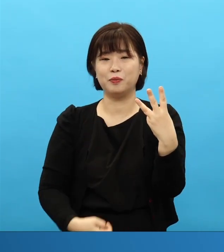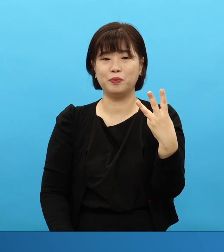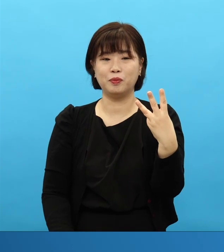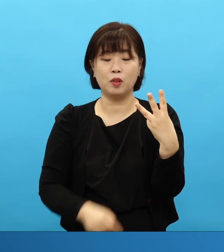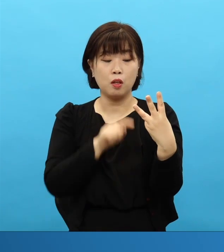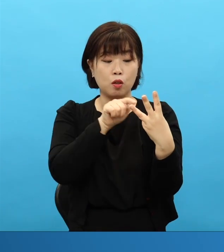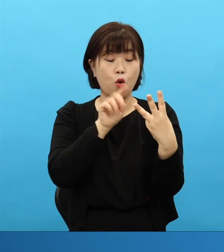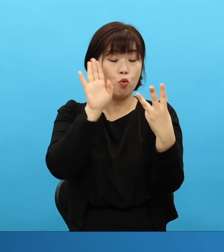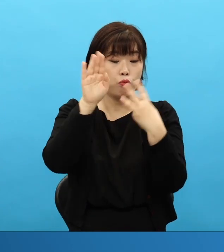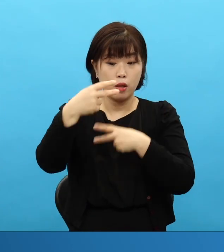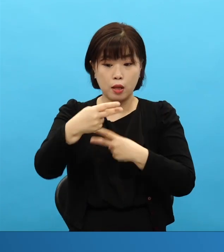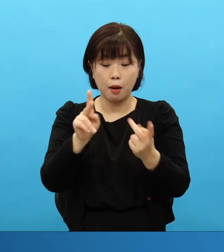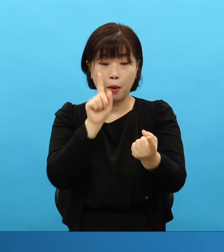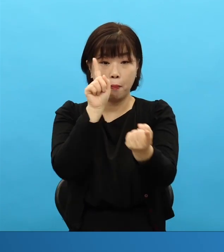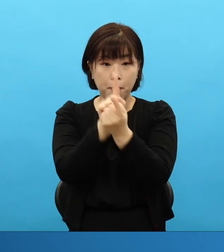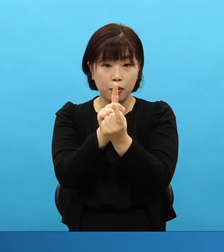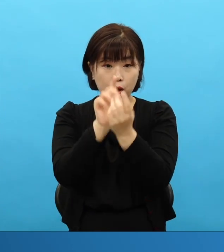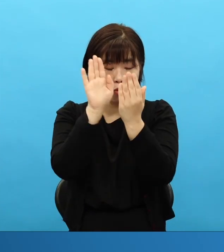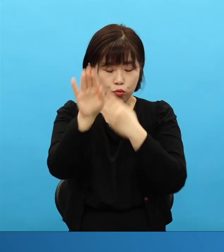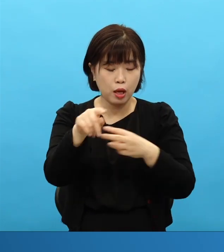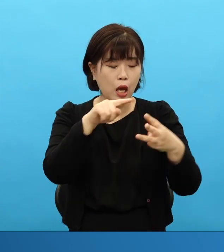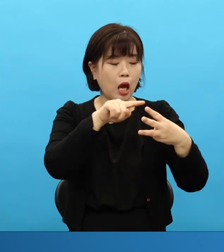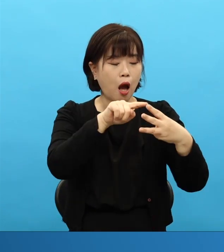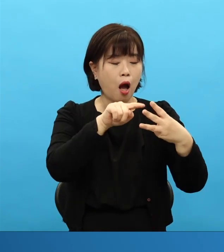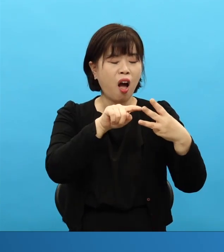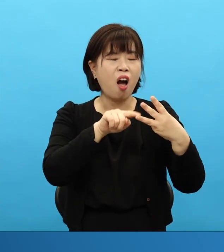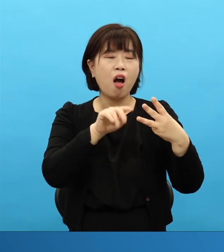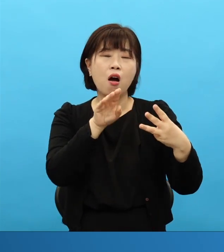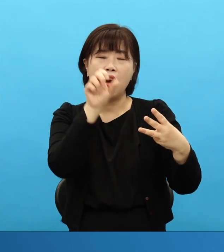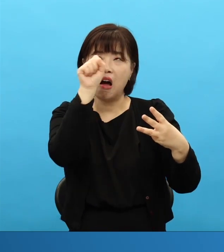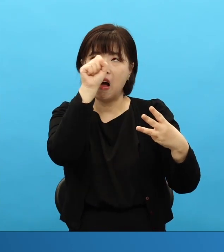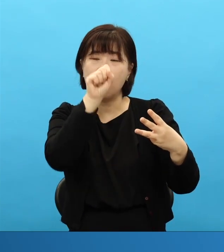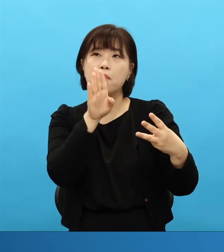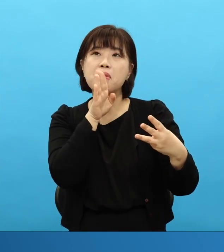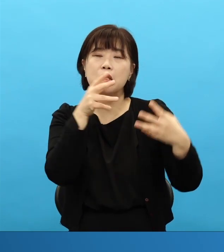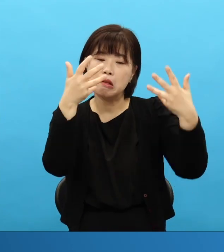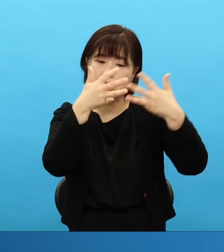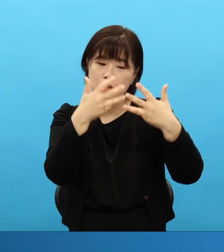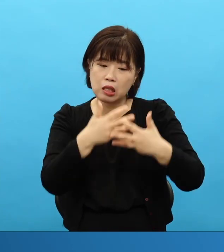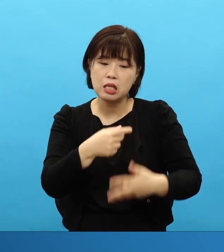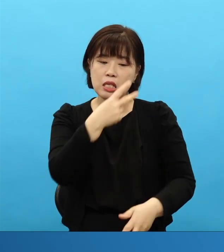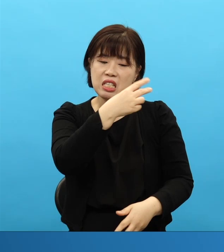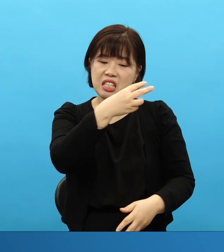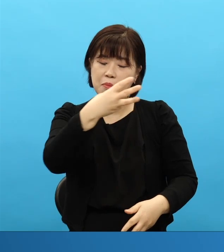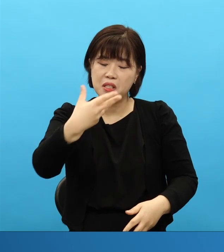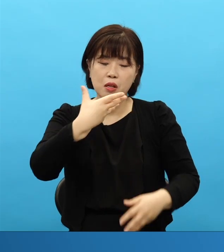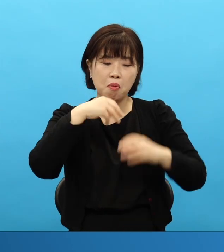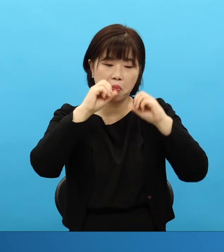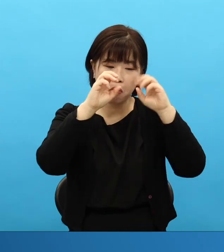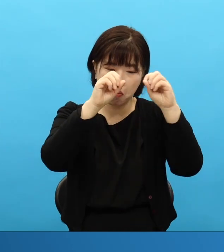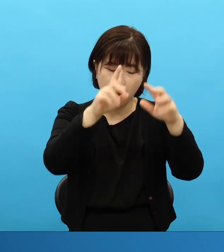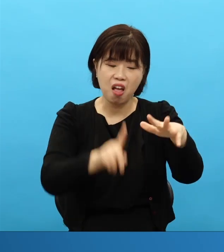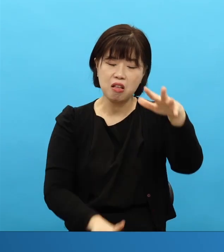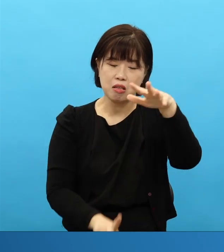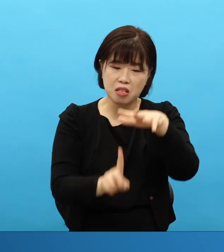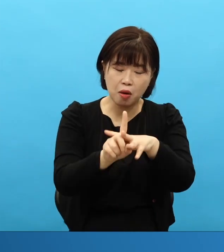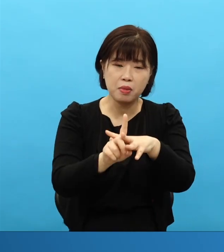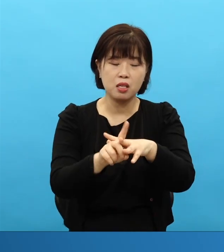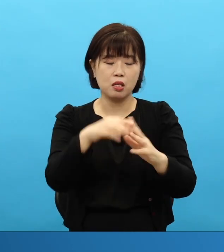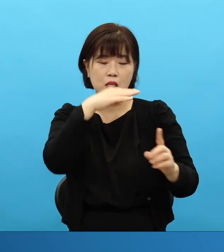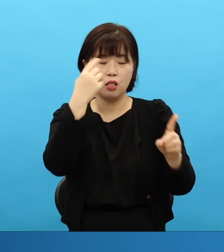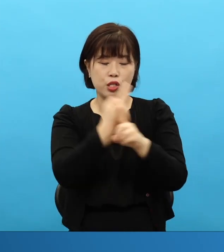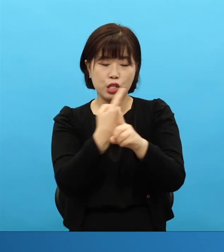한 후에 237 치유 서밋, 이 말씀 듣는 순간에